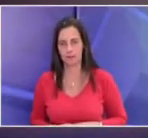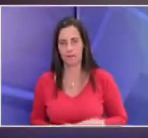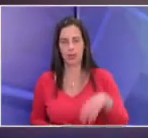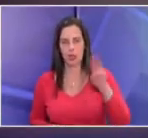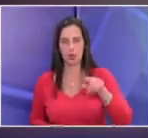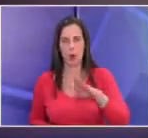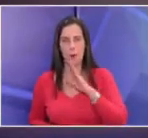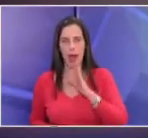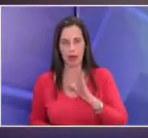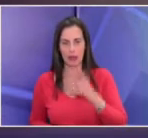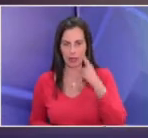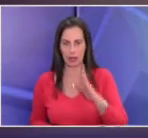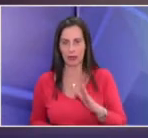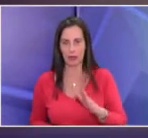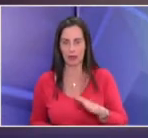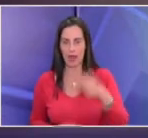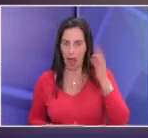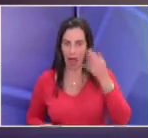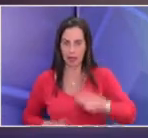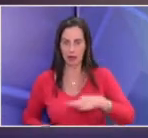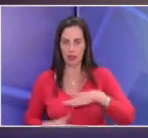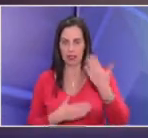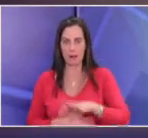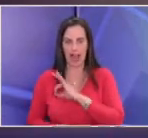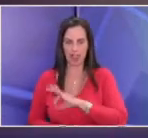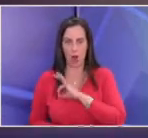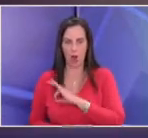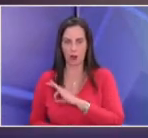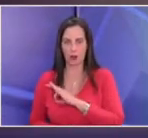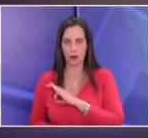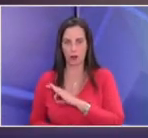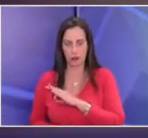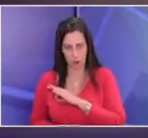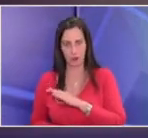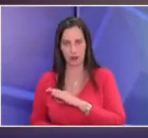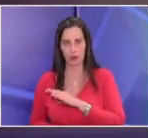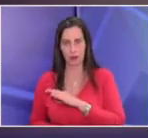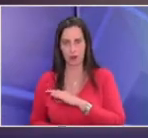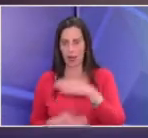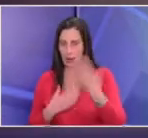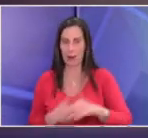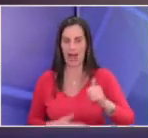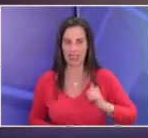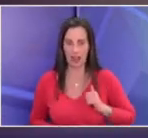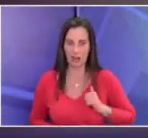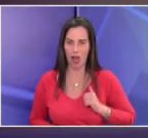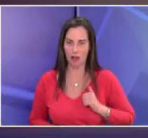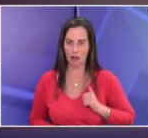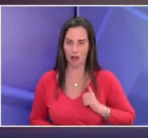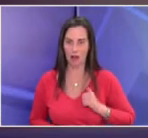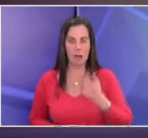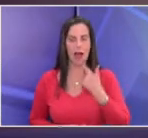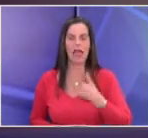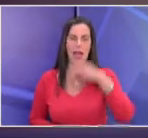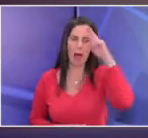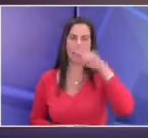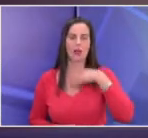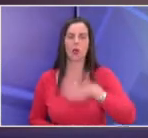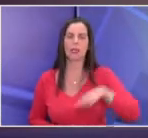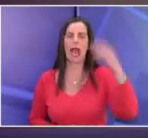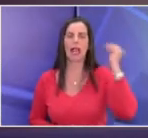הפשע שעד היום אנחנו משלמים עליו. כל הספורט שהעבירו את רוב קרנות הפנסיה לשוק הפרטי במקום שישארו בתוך המדינה. אבל אני רוצה באמת לשמור